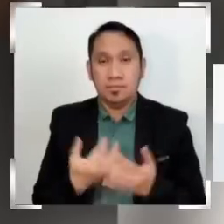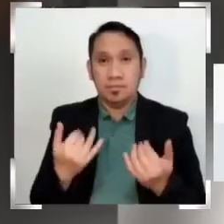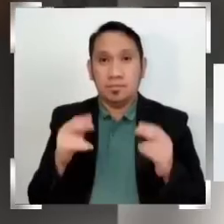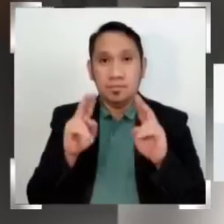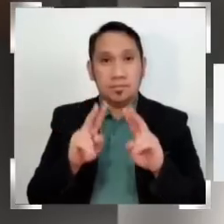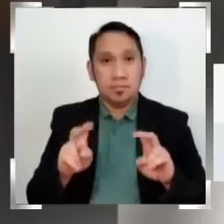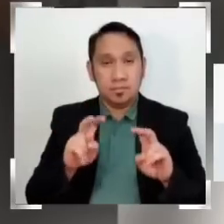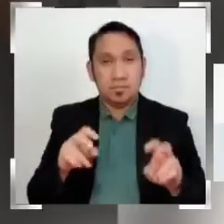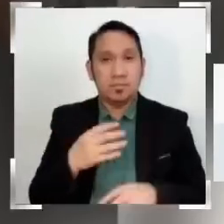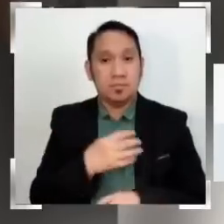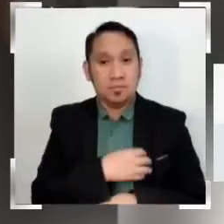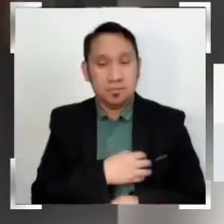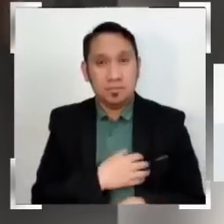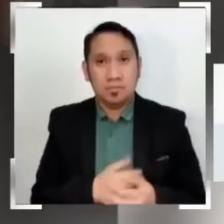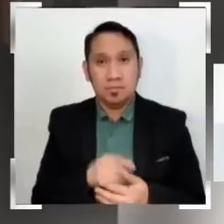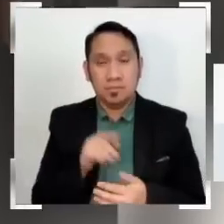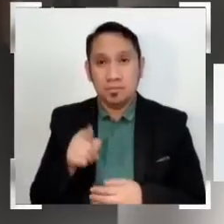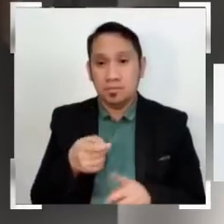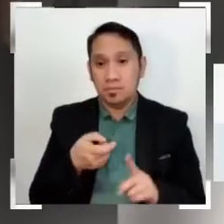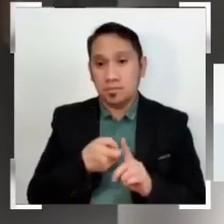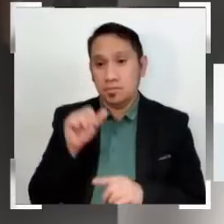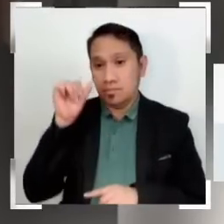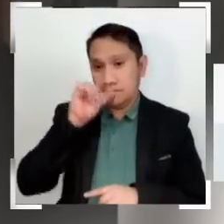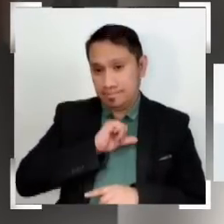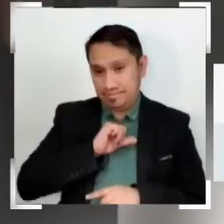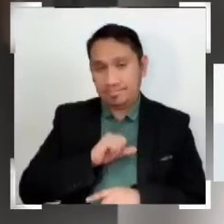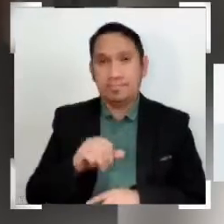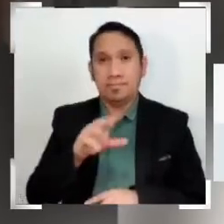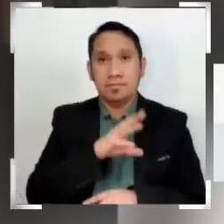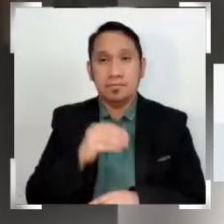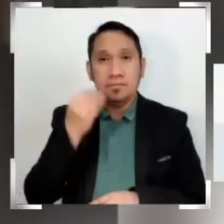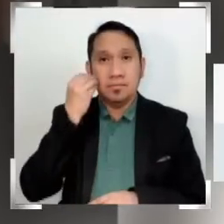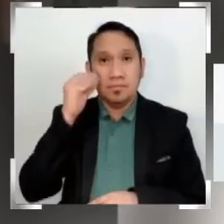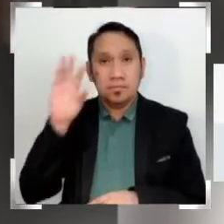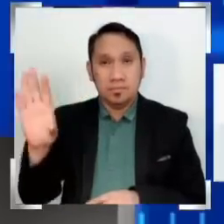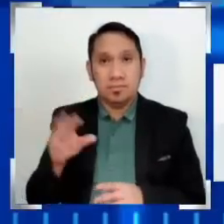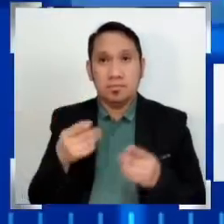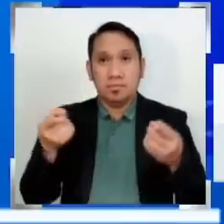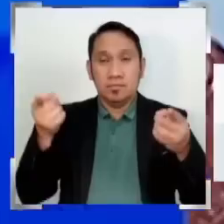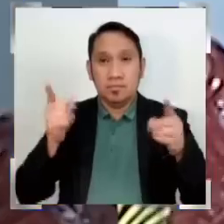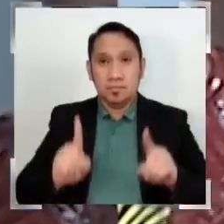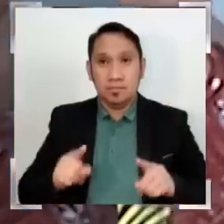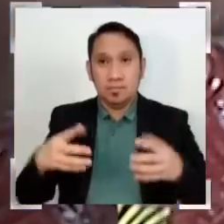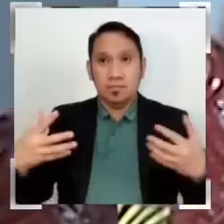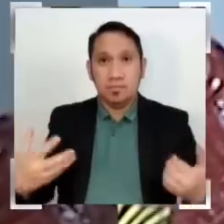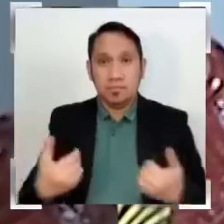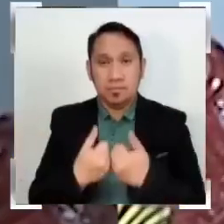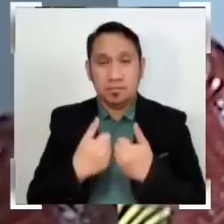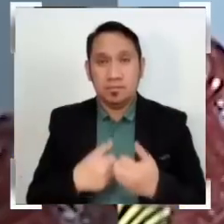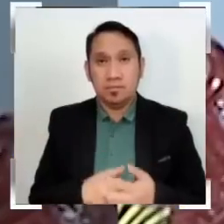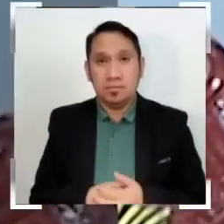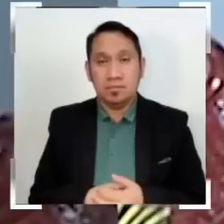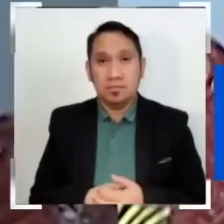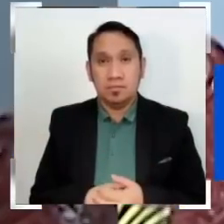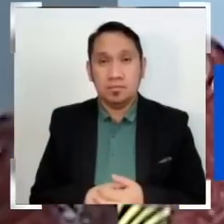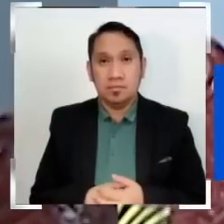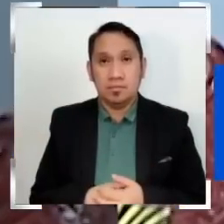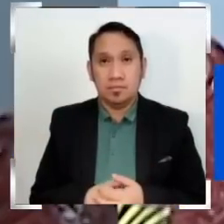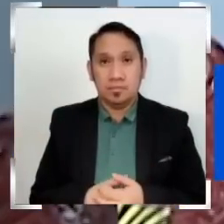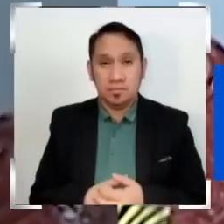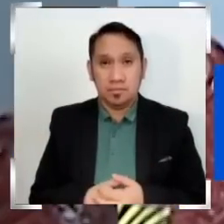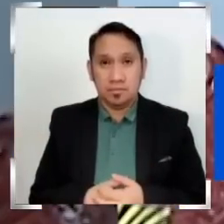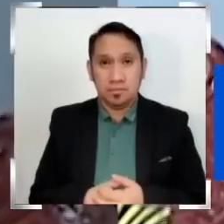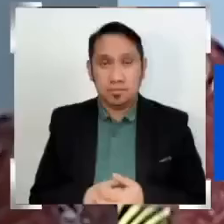pulis, galing inuman ang mga biktima at pauwi na nang mangyari ang insidente. Umubertig siya sa isang sasakyan.